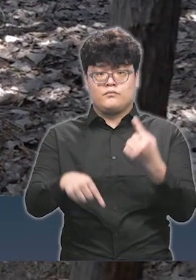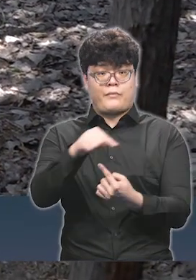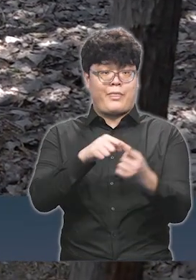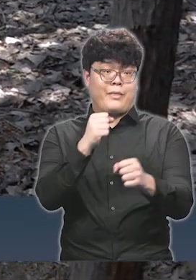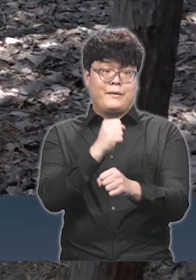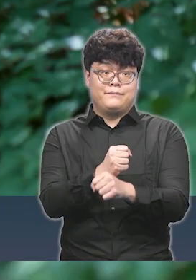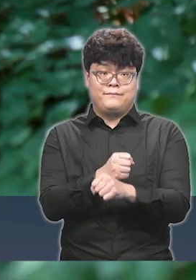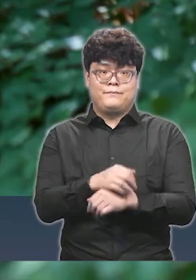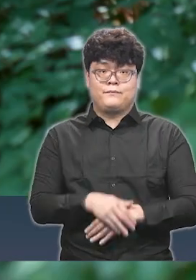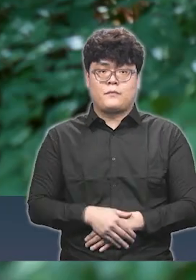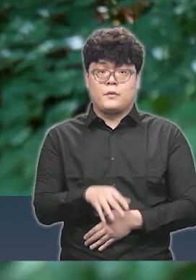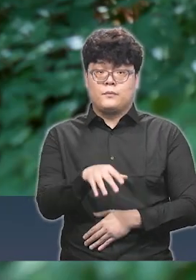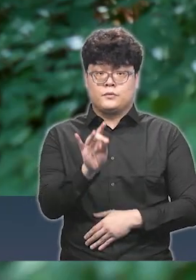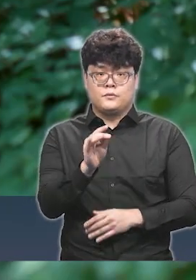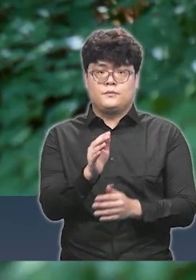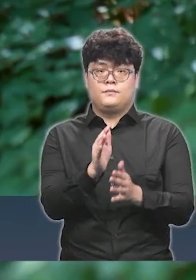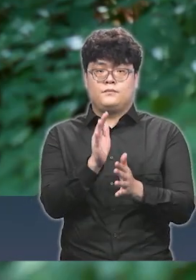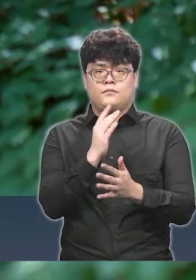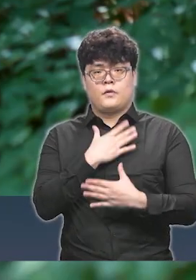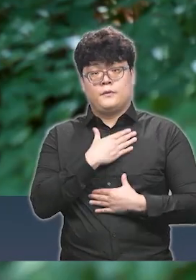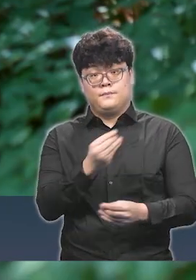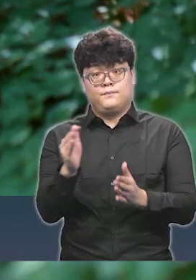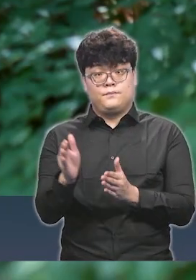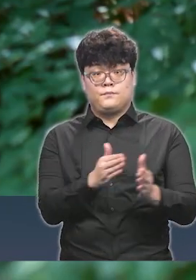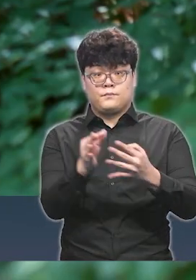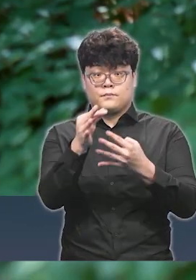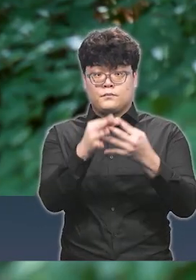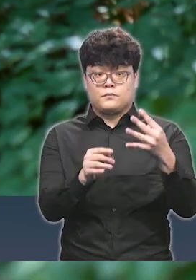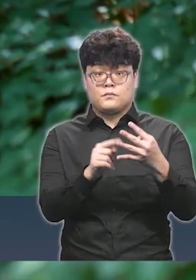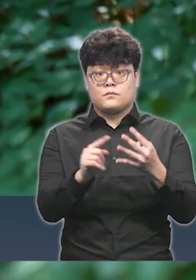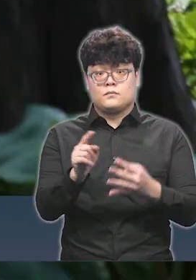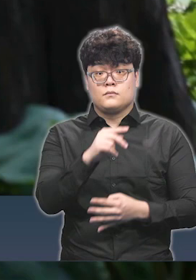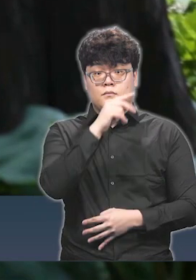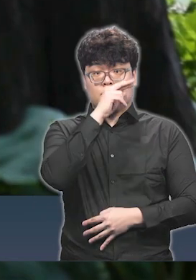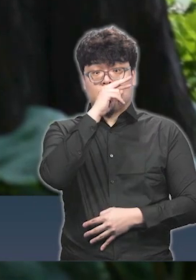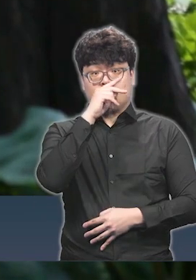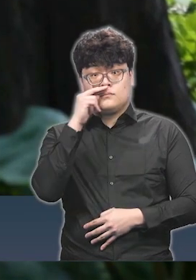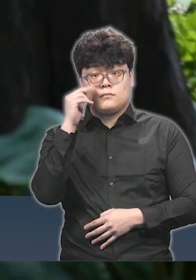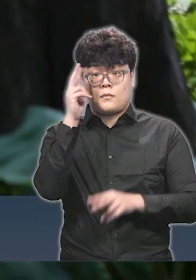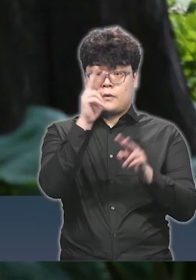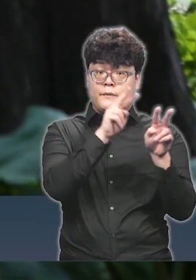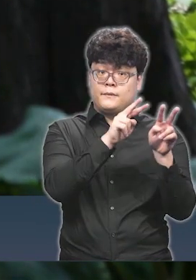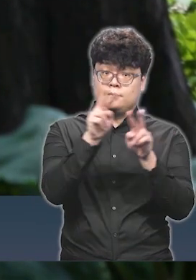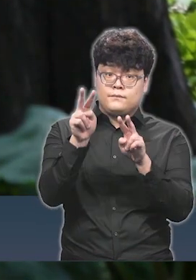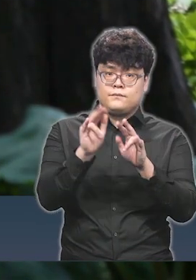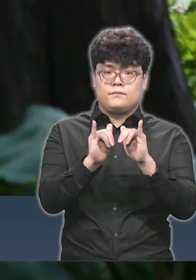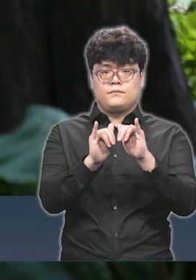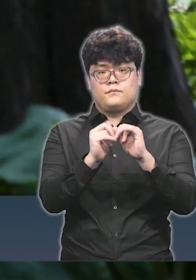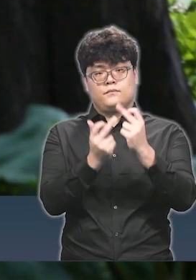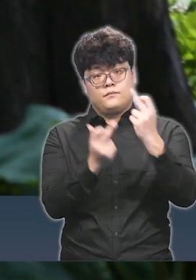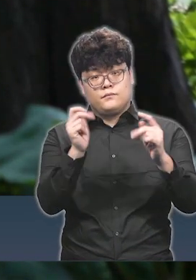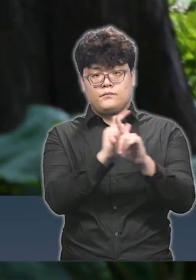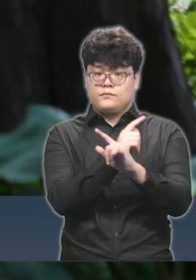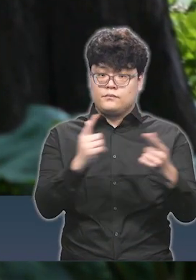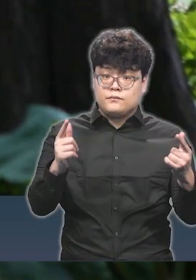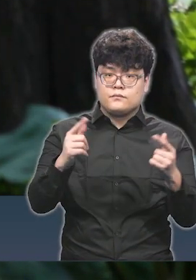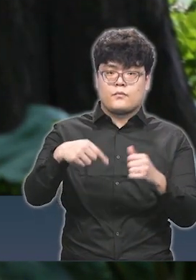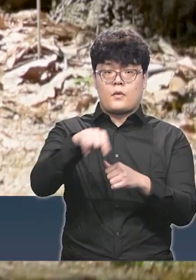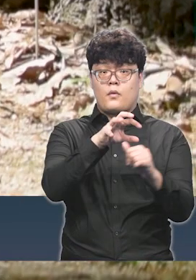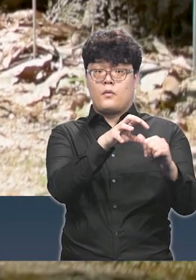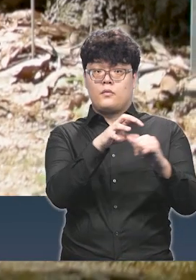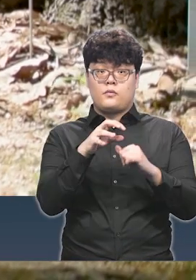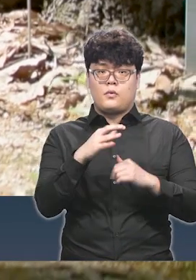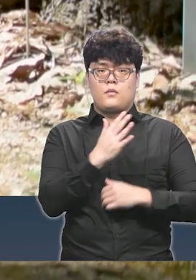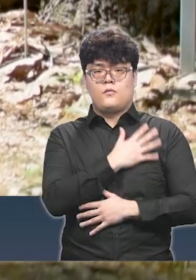먼저 치유 숲길 프로그램은 향기 경관 등 살림의 다양한 요소를 활용해 인체의 면역력을 높여 심신을